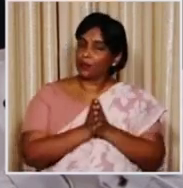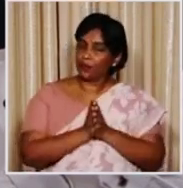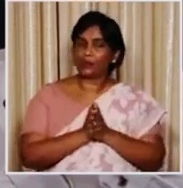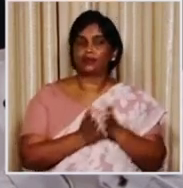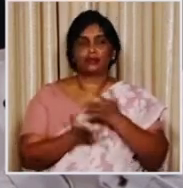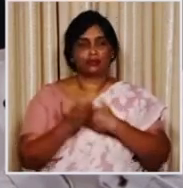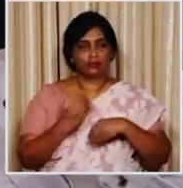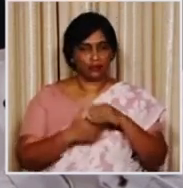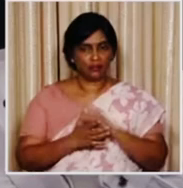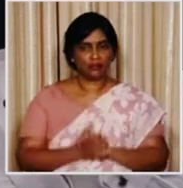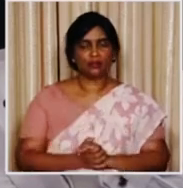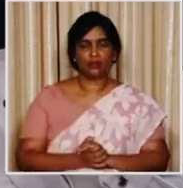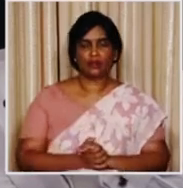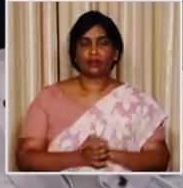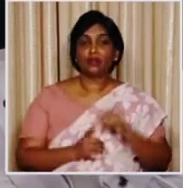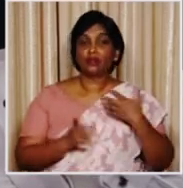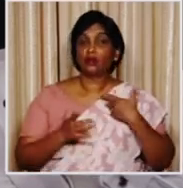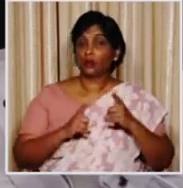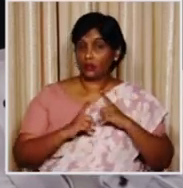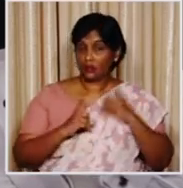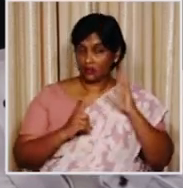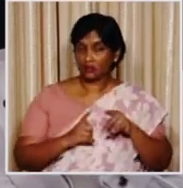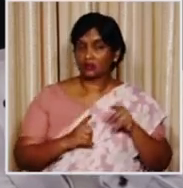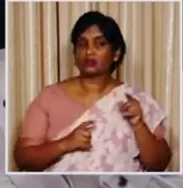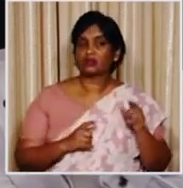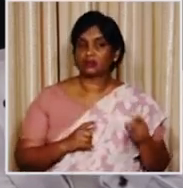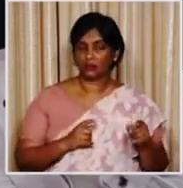වුණා. එහෙම ජීවත් වෙද්දී